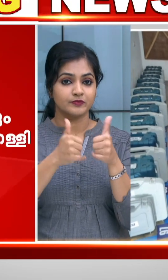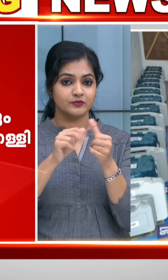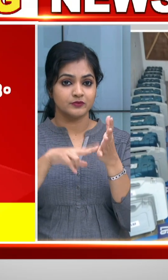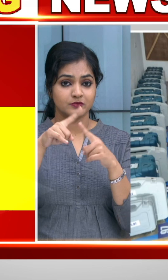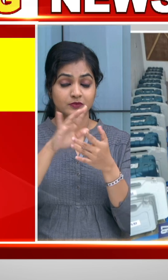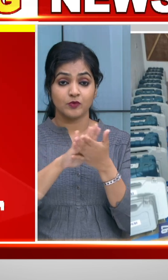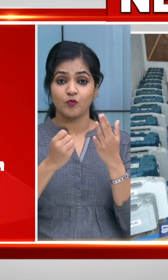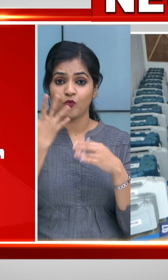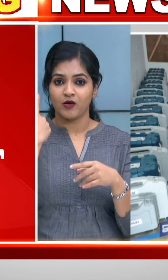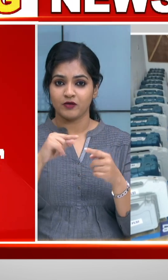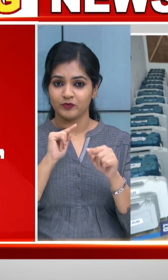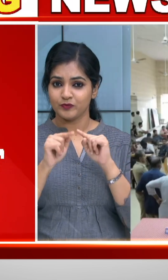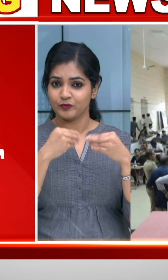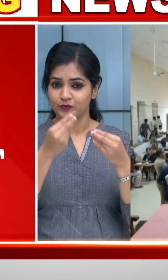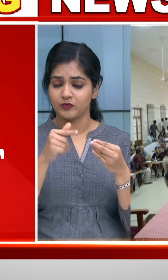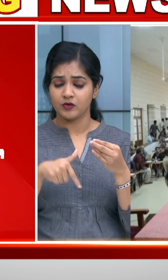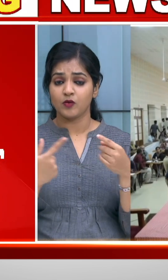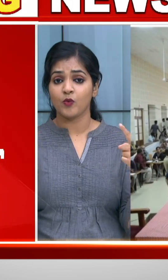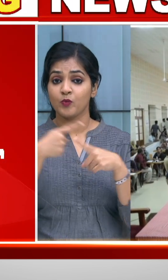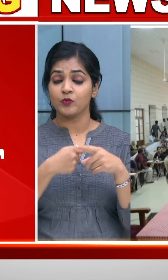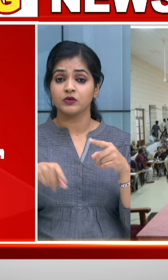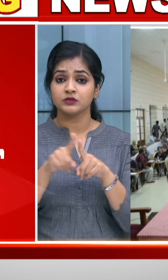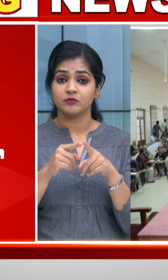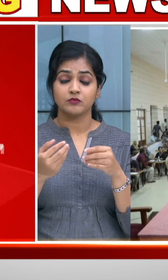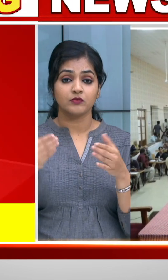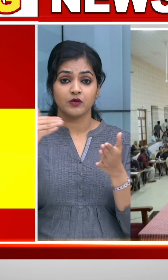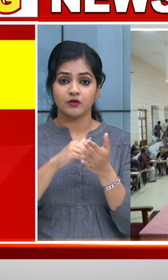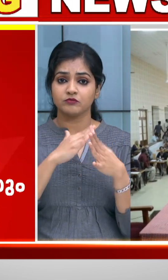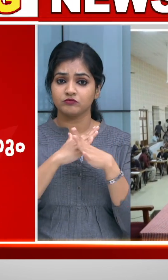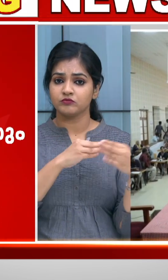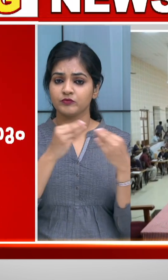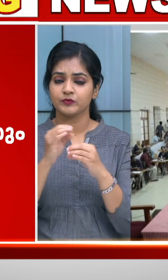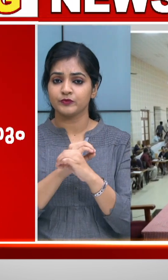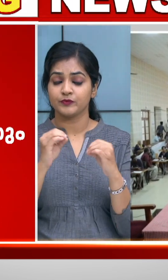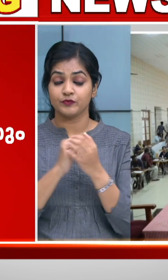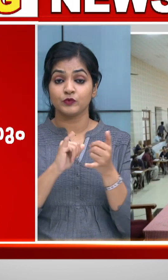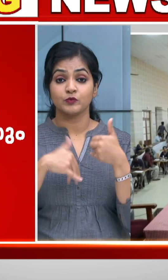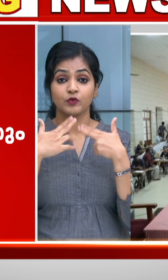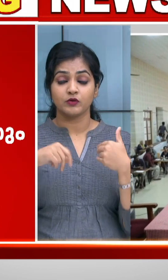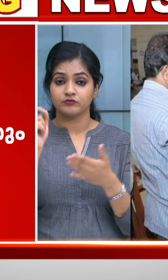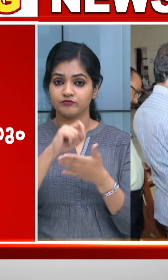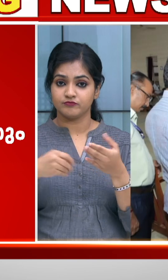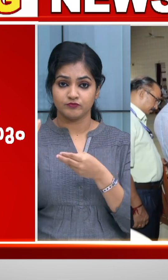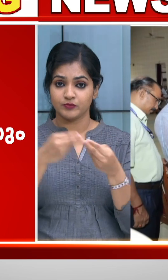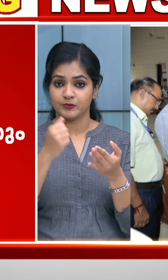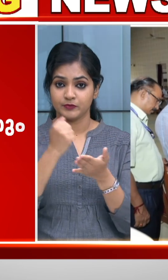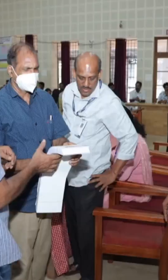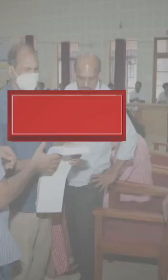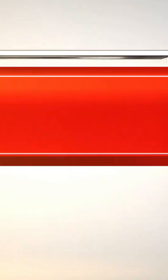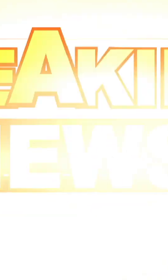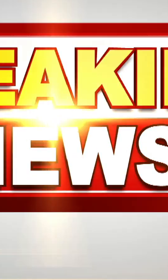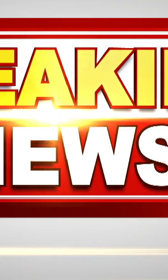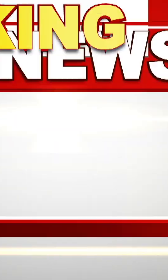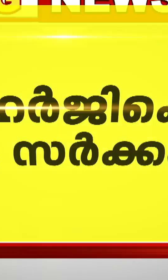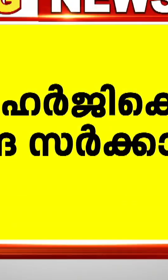ഇക്കാര്യങ്ങൾ ഉന്നയിച്ച പ്രശാന്ത് ഭൂഷൺ എതിർവാദങ്ങളൊന്നും ഉന്നയിച്ചില്ല. സുപ്രീം കോടതി ഇക്കാര്യം എഴുതി നൽകാൻ ആവശ്യപ്പെട്ടുകൊണ്ട് മറ്റു